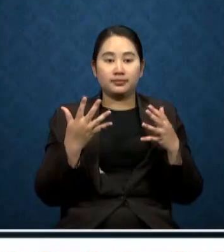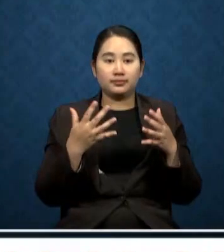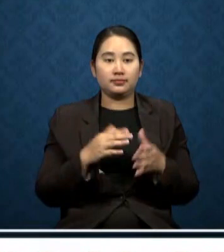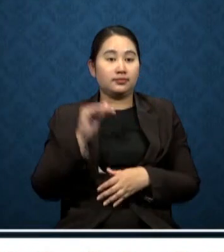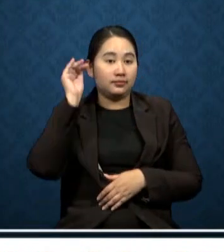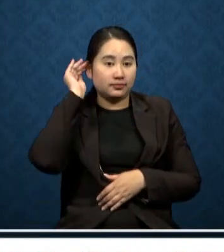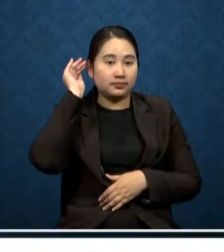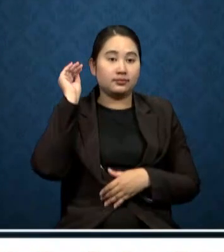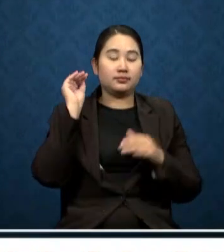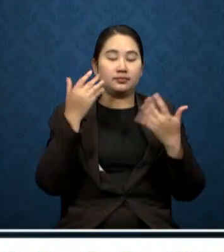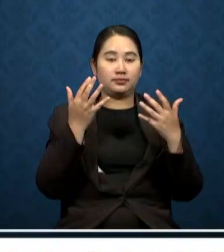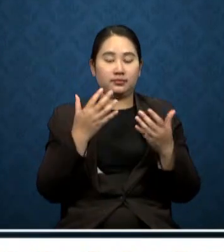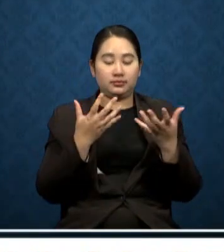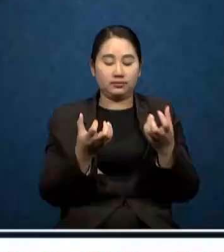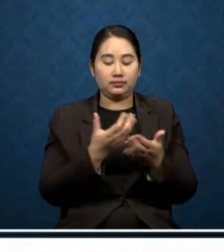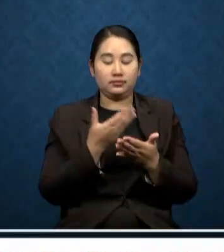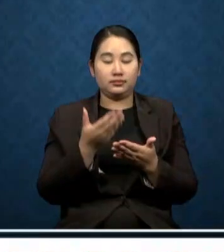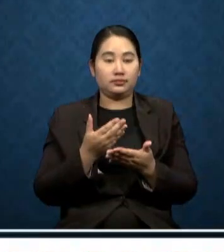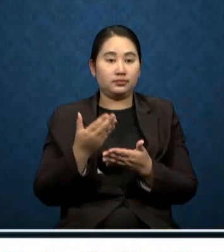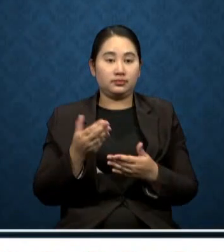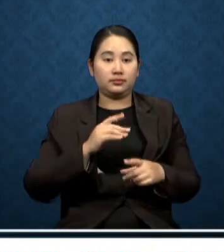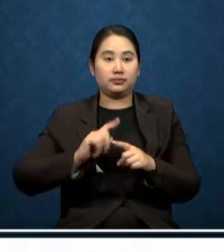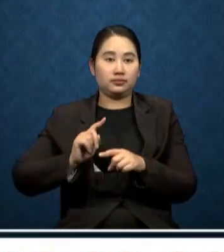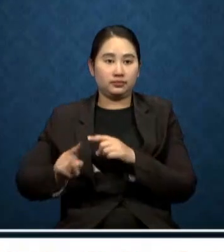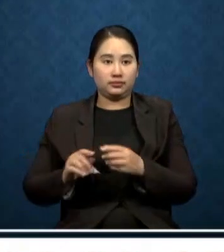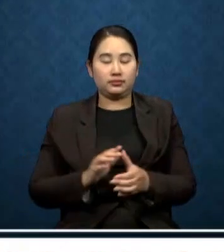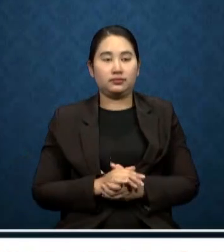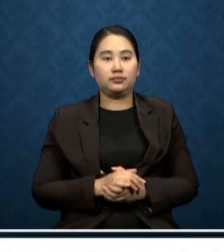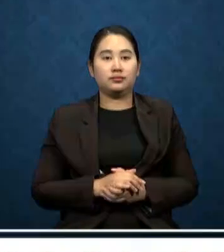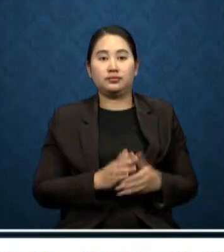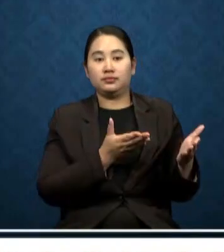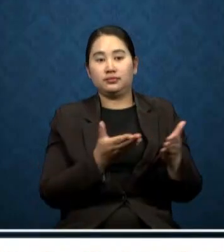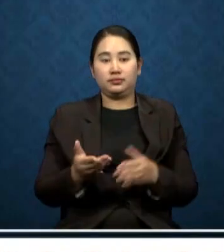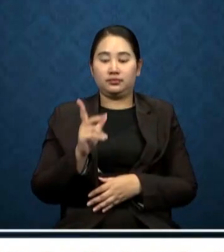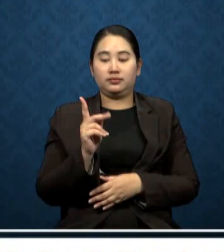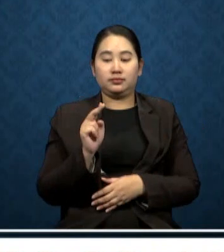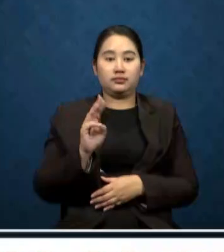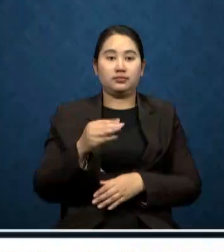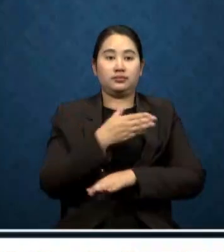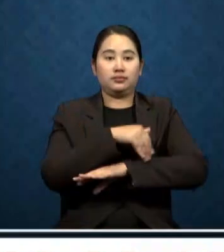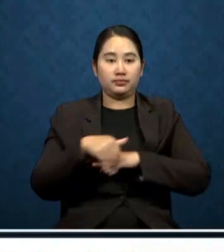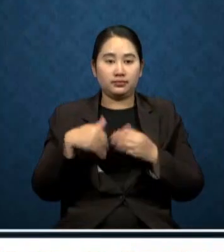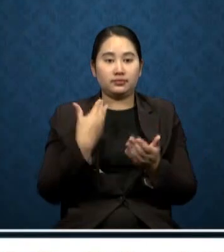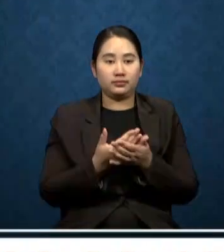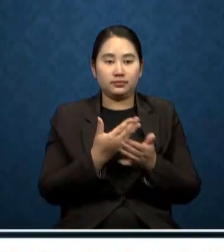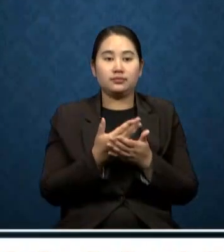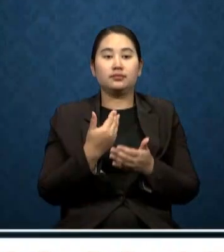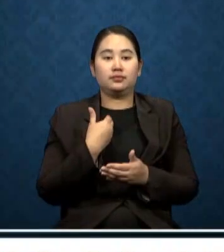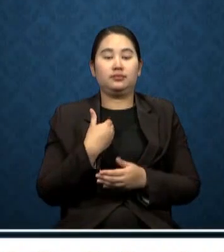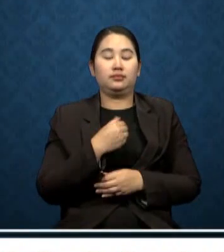ใช้แวทางอยทจัจัสเจเมเมได้เชิญ กรมบัษธีกลาง hj้าผู้ maximize Targetลอง orphan